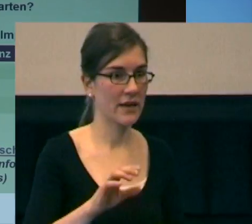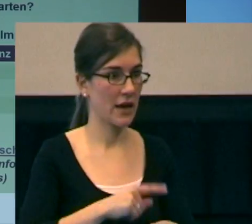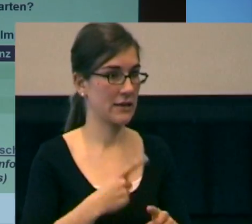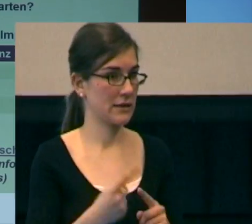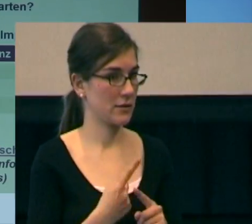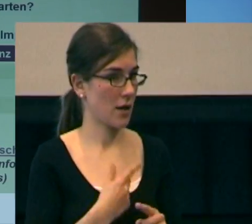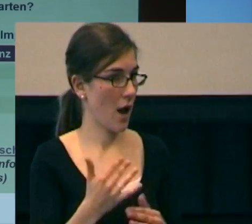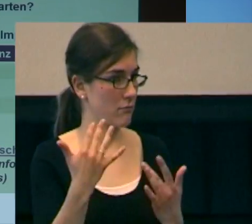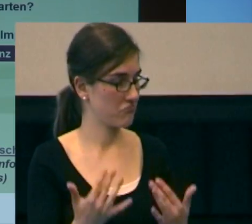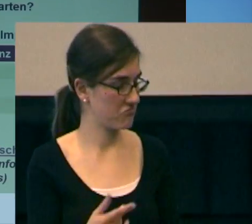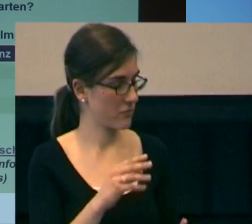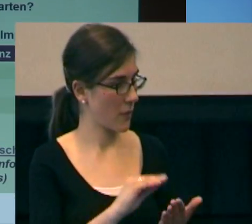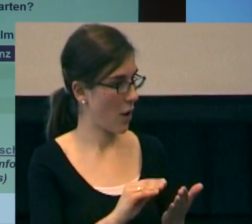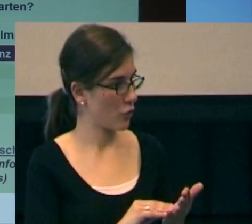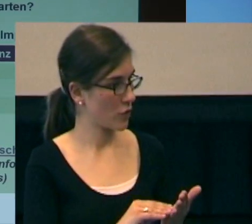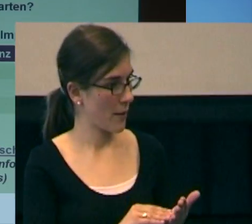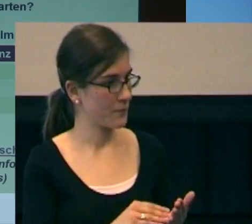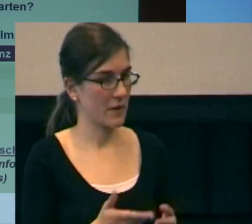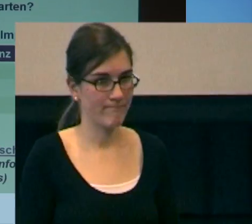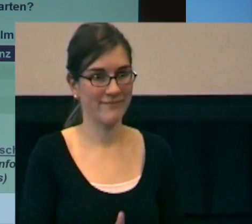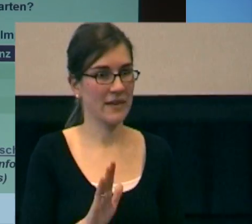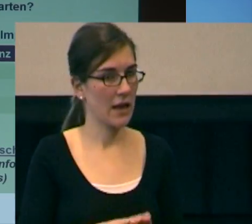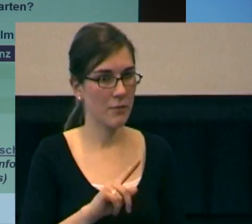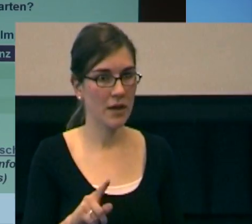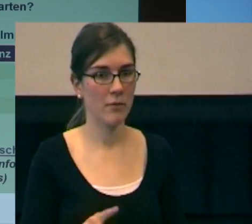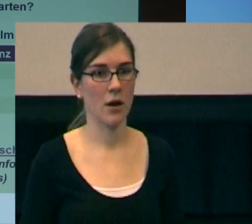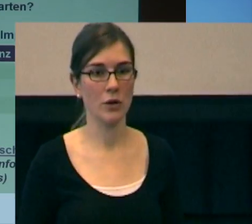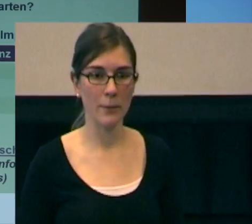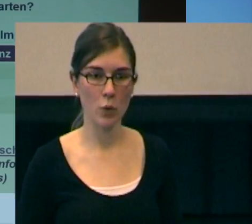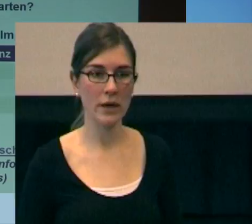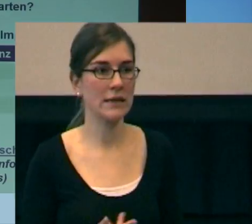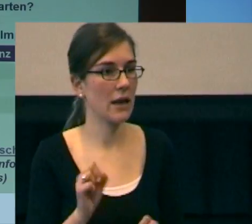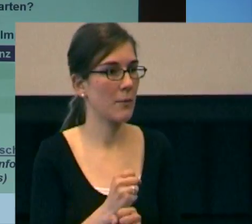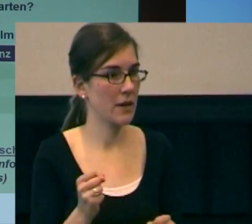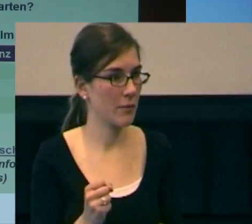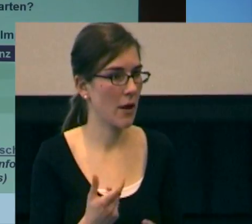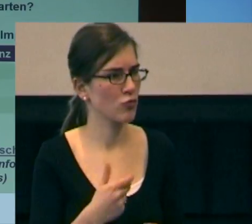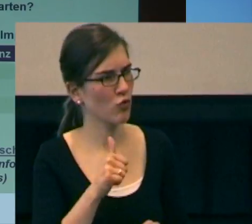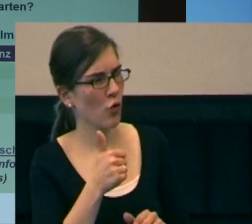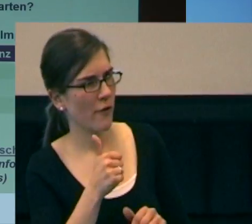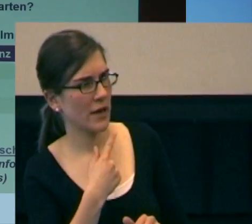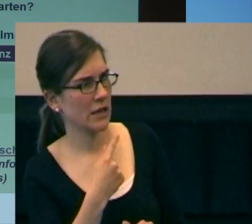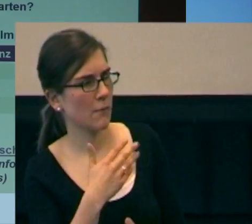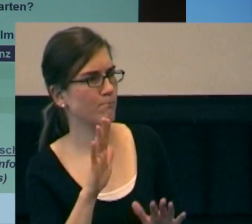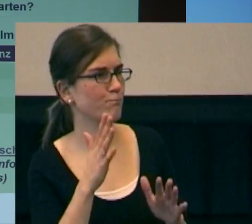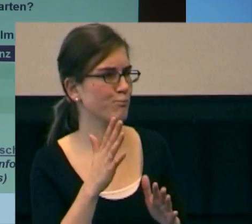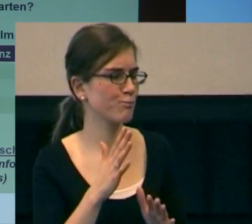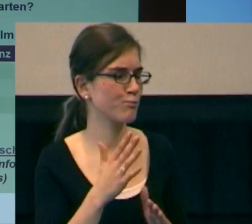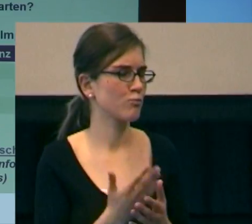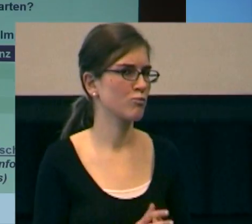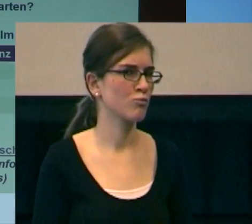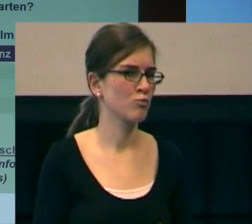dargelegt, wann es zu Impotenz und zu Harninkontinenz kommt, Pi mal Daumen, hatten Sie ja schon gesagt, in den besten Fällen